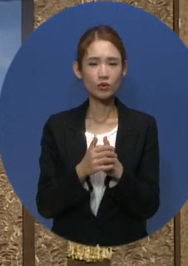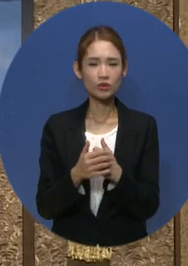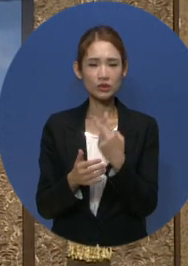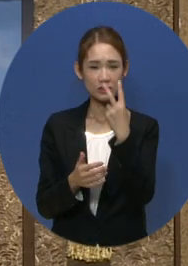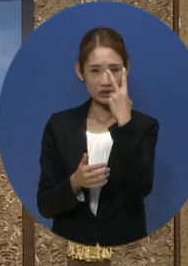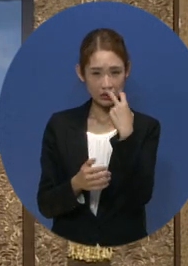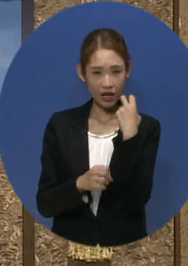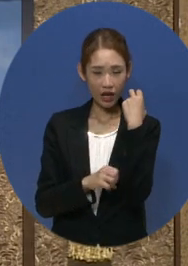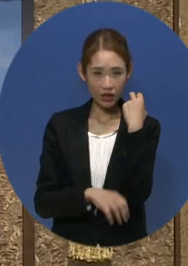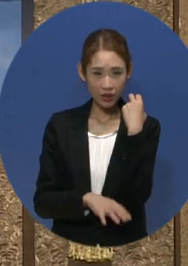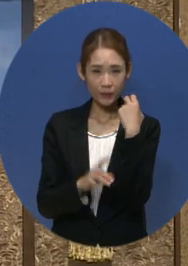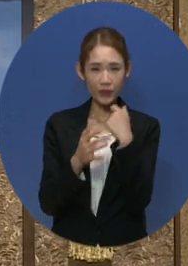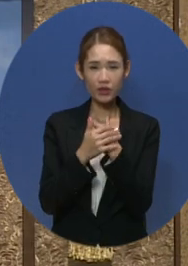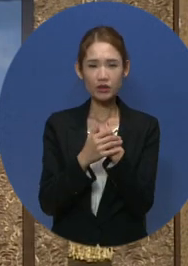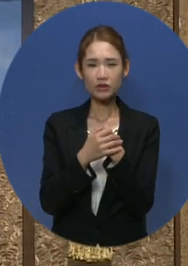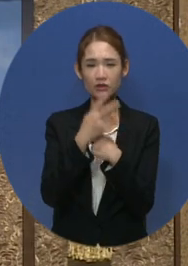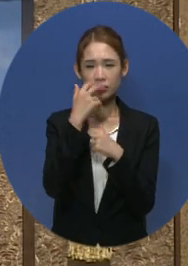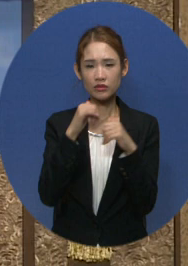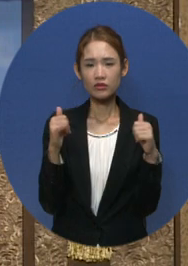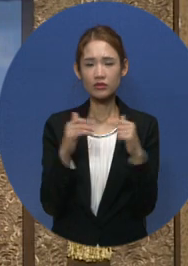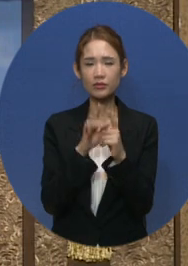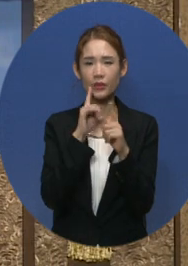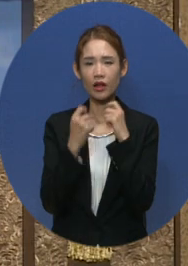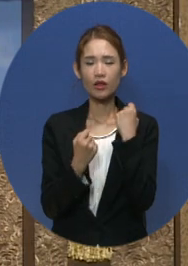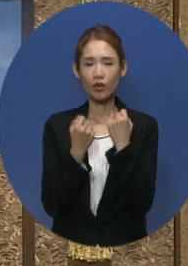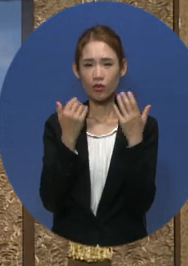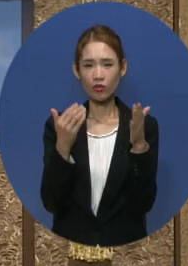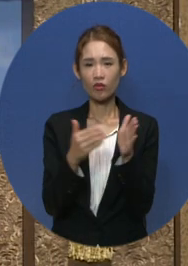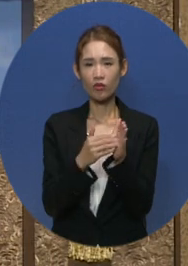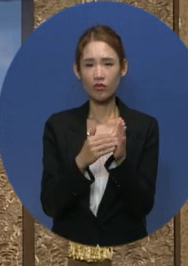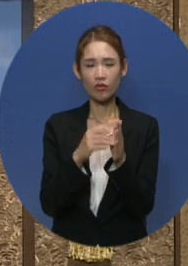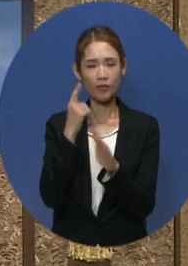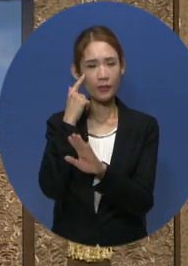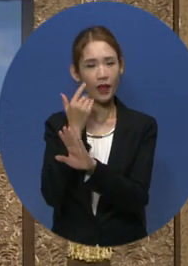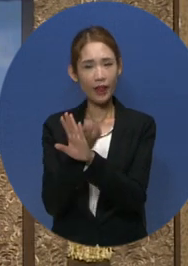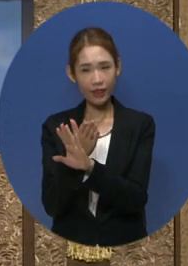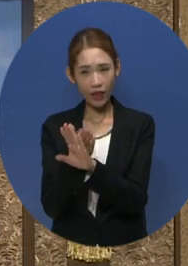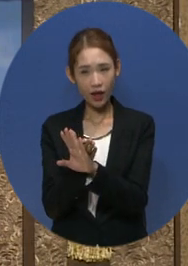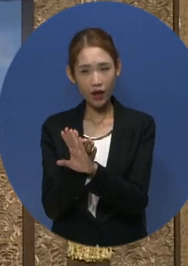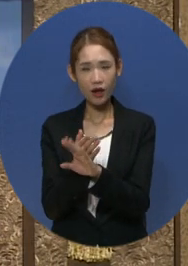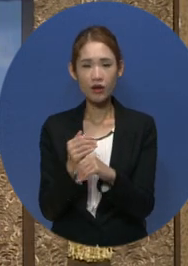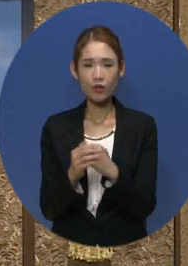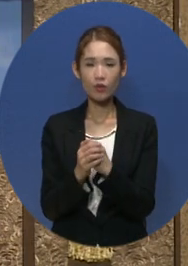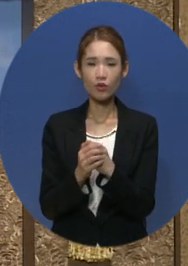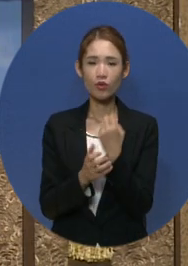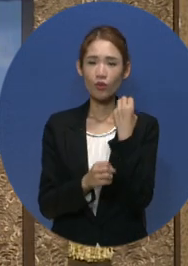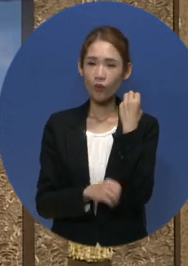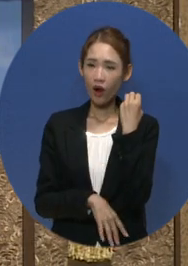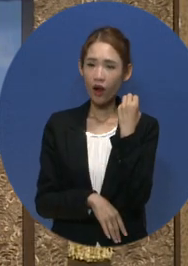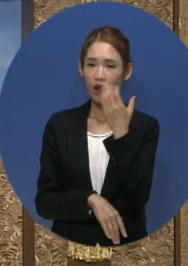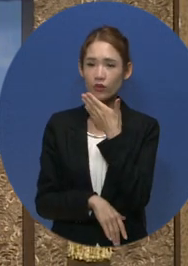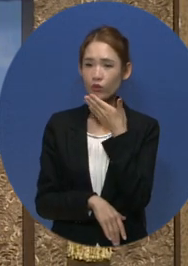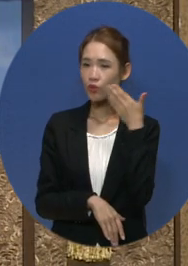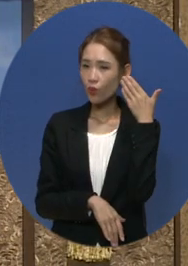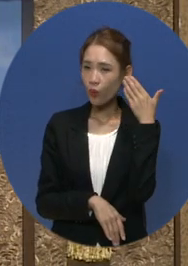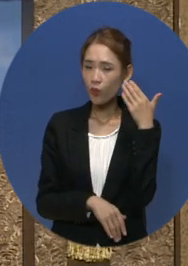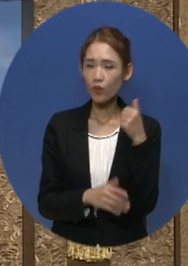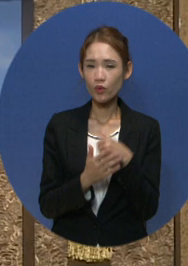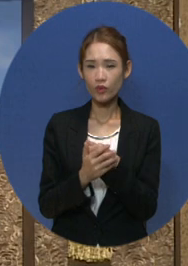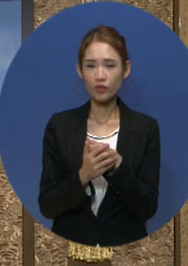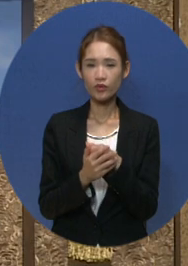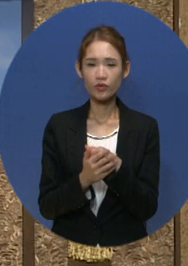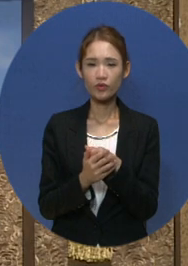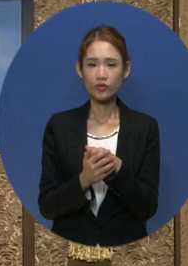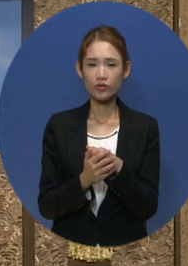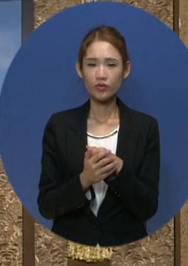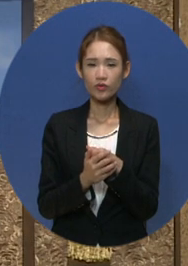기반 뭐 시청각 장애인 이렇게 이야기할 수가 있어요. 근데 또 반대로 이제 농 기반